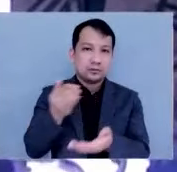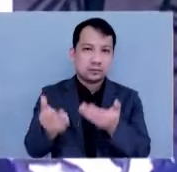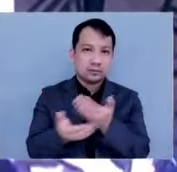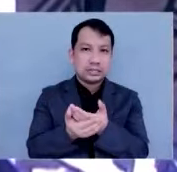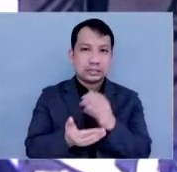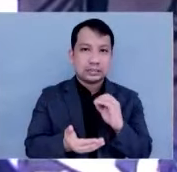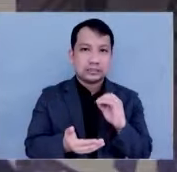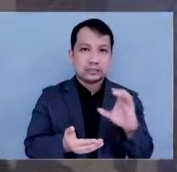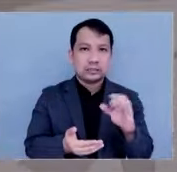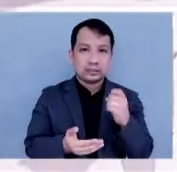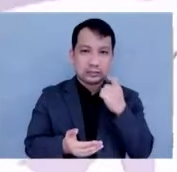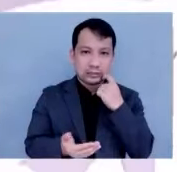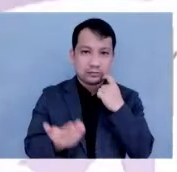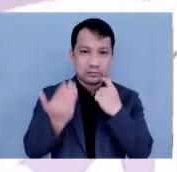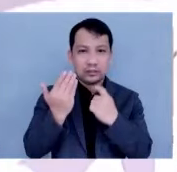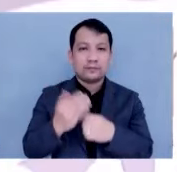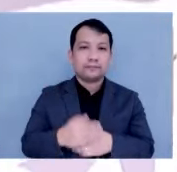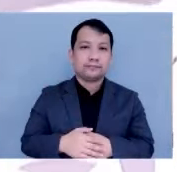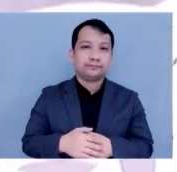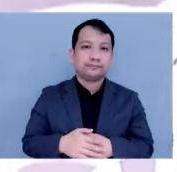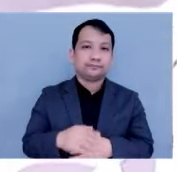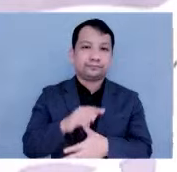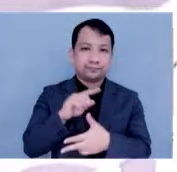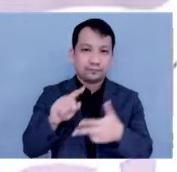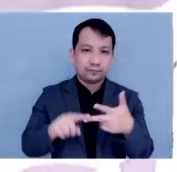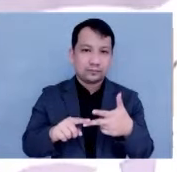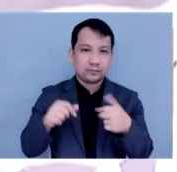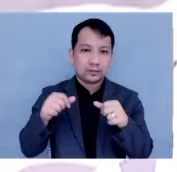bid kanina. Three-cornered fight.